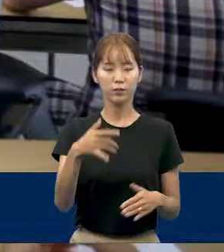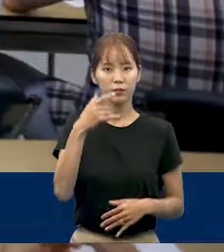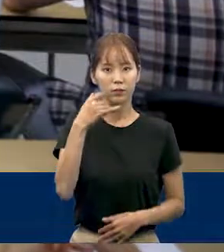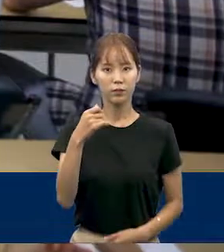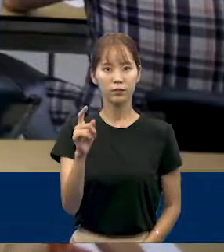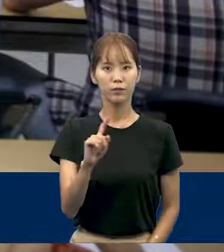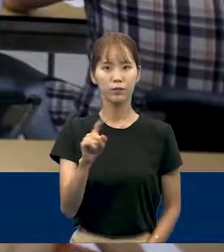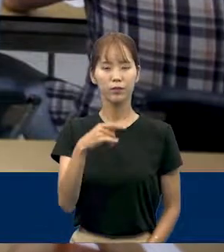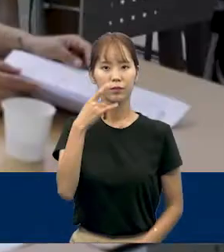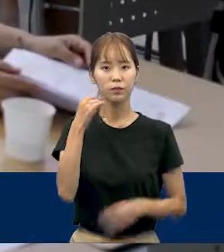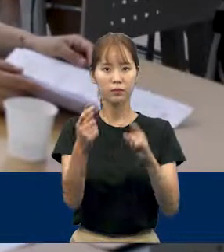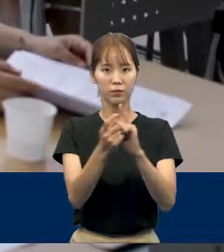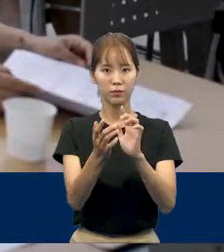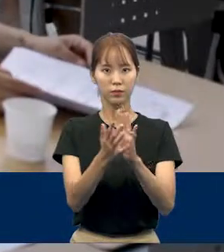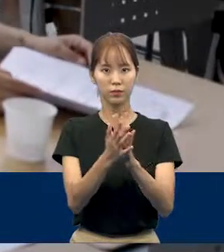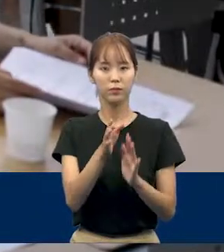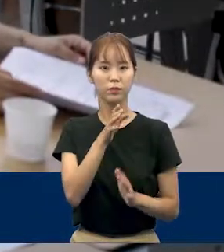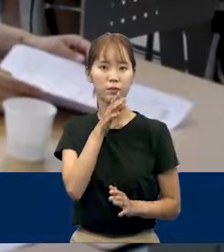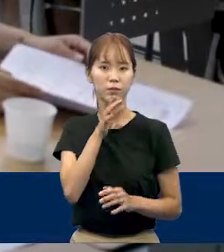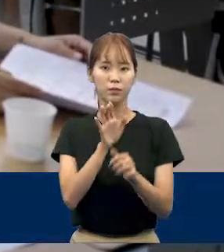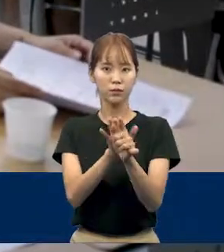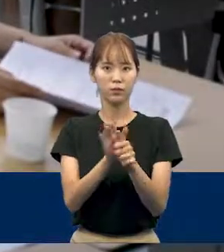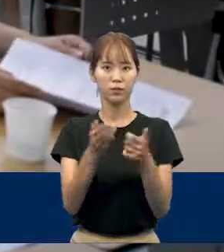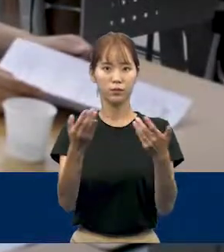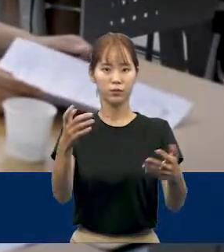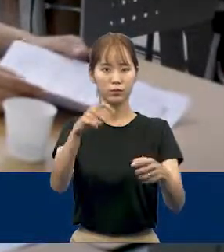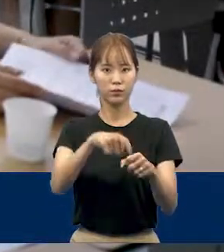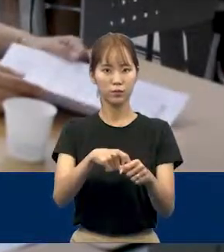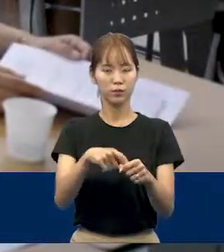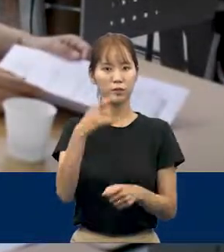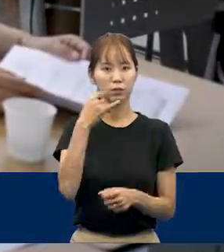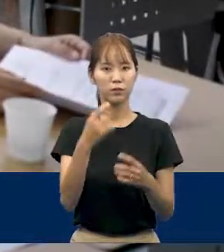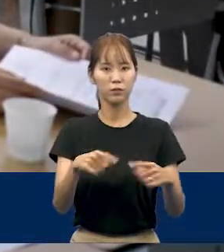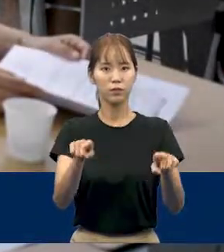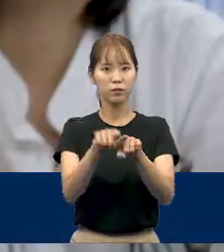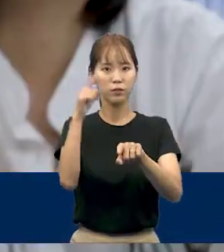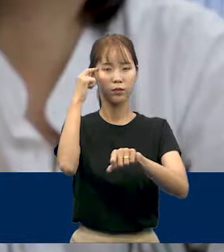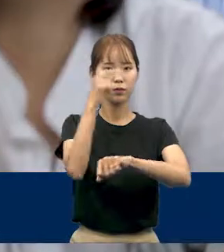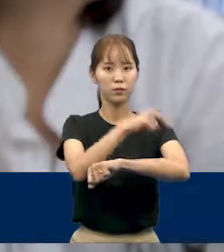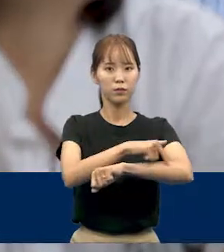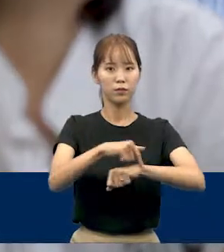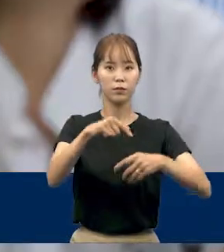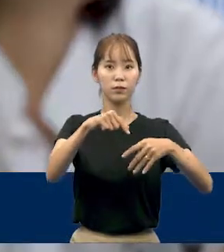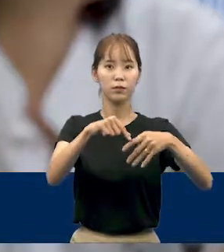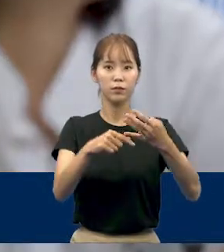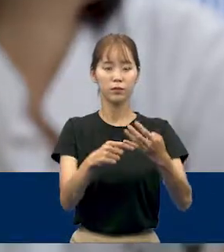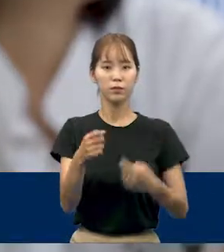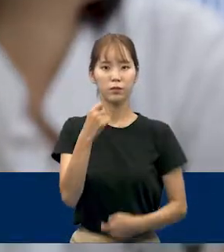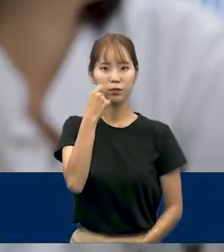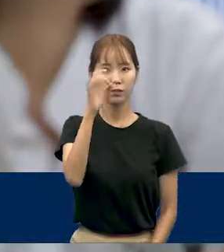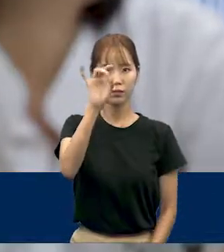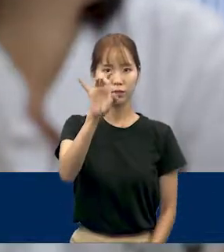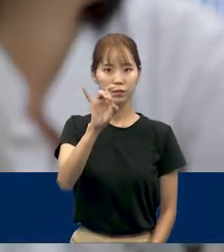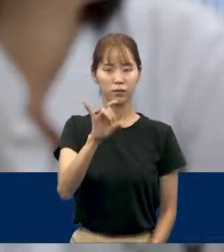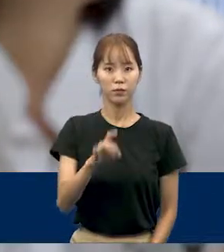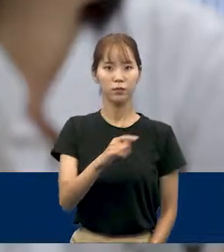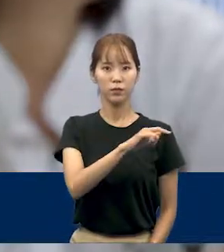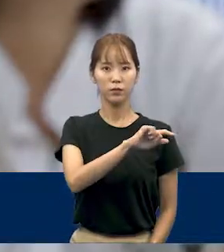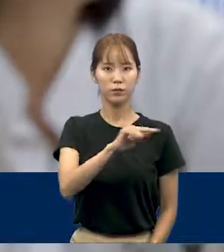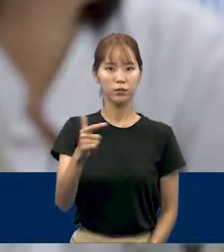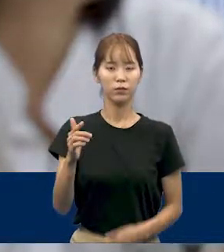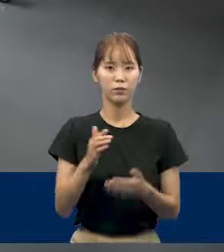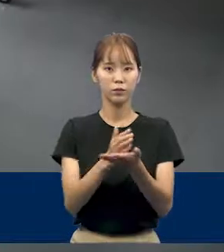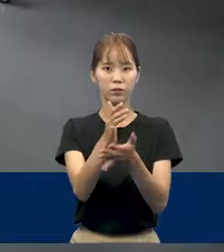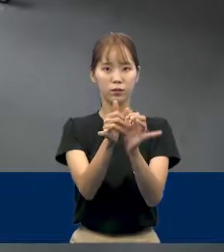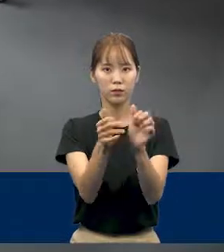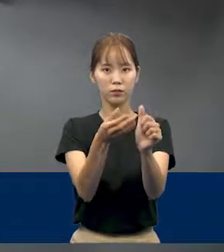동대문구가 학부모에게 실질적인 도움을 제공하기 위해 학부모와 함께 기획한 프로그램으로 매월 다양한 분야의